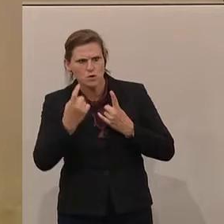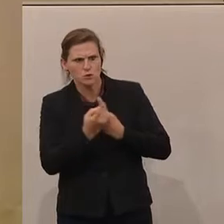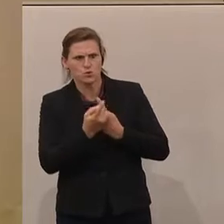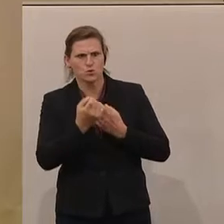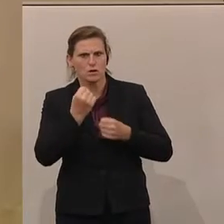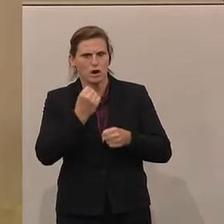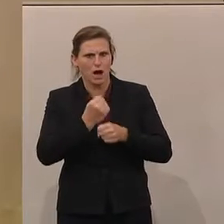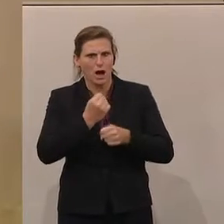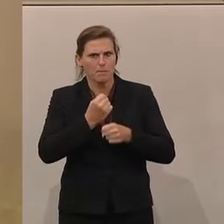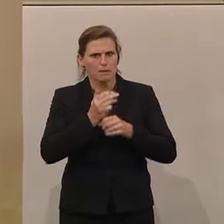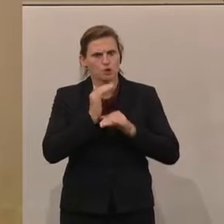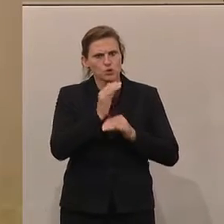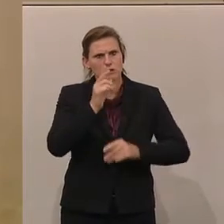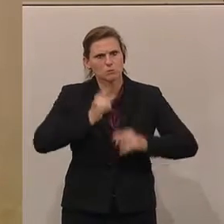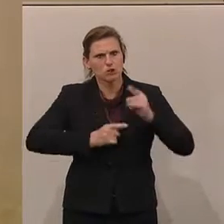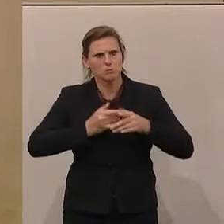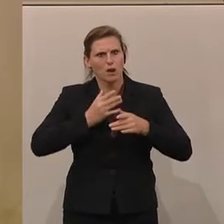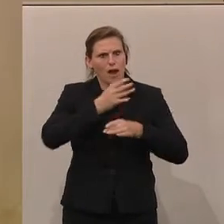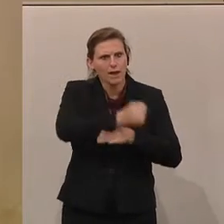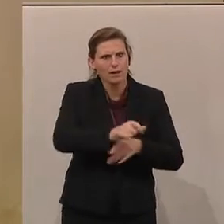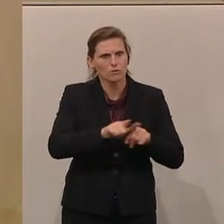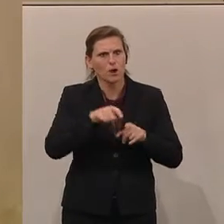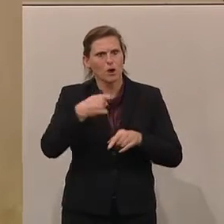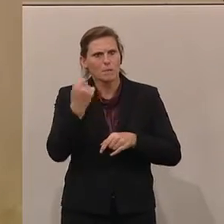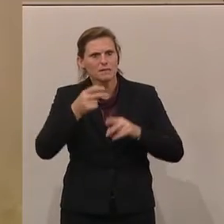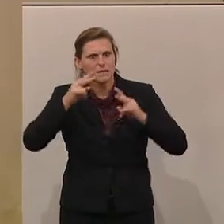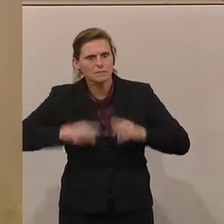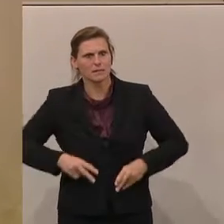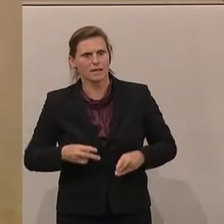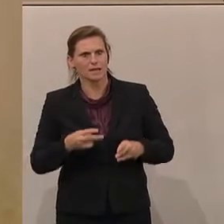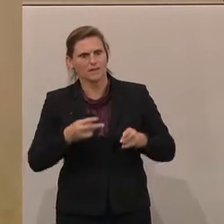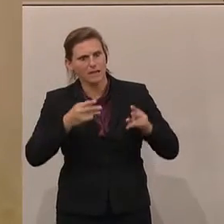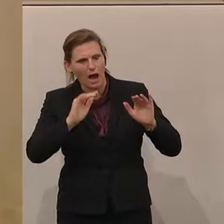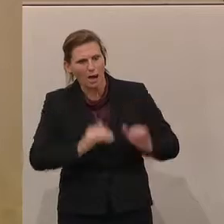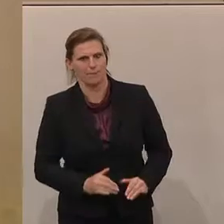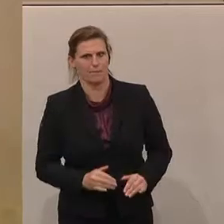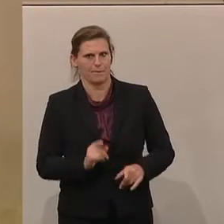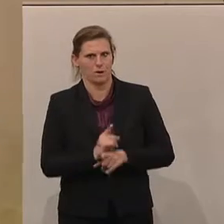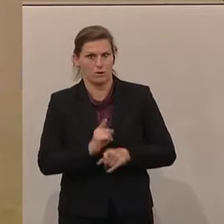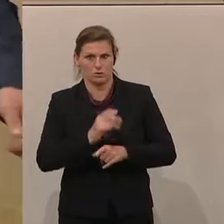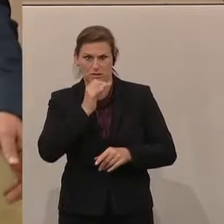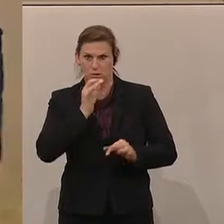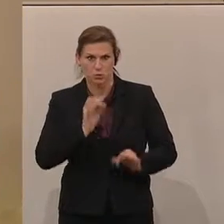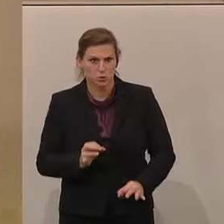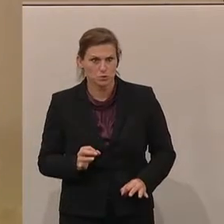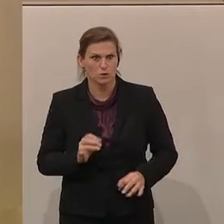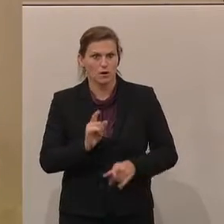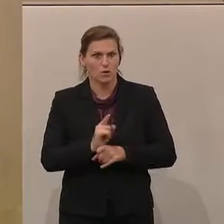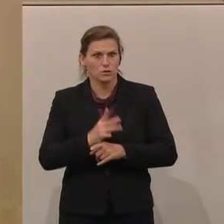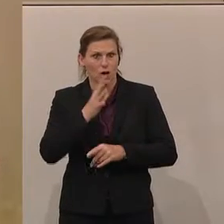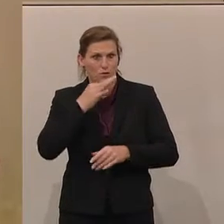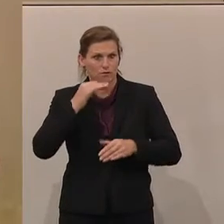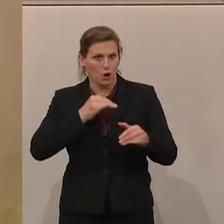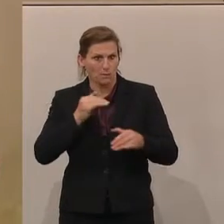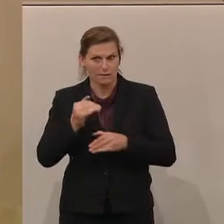Arbeitnehmerschutzbestimmungen einzugreifen und Betriebsräte zu desavouieren, meine Damen und Herren. Und an die Frau Minister, weil sie